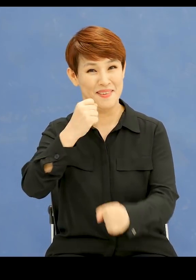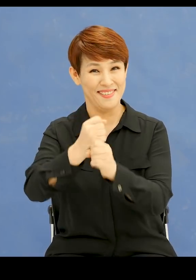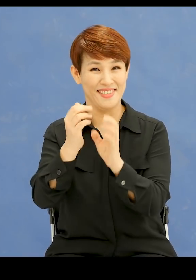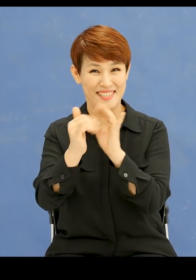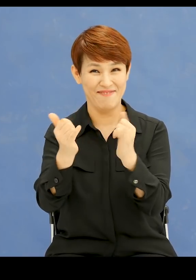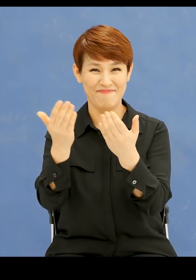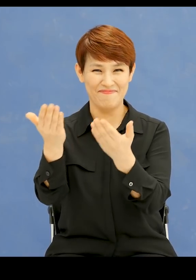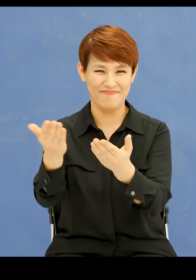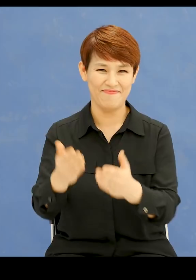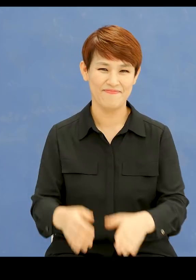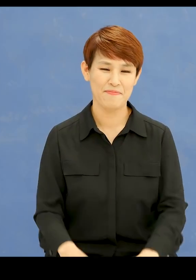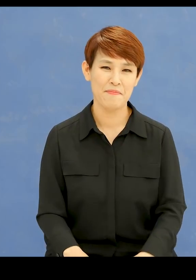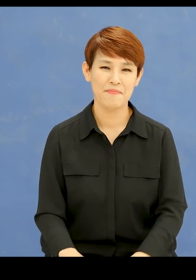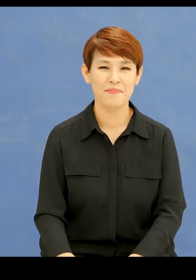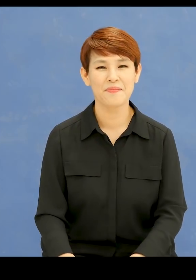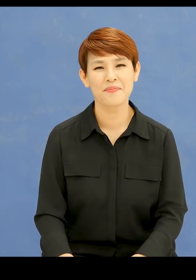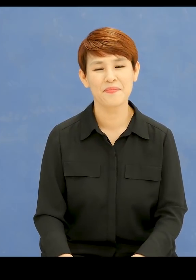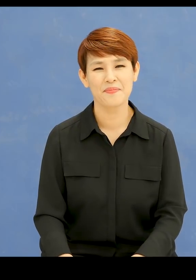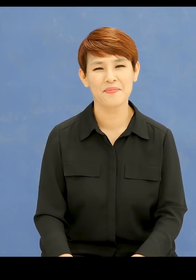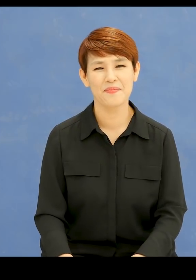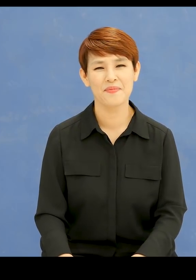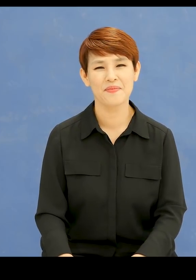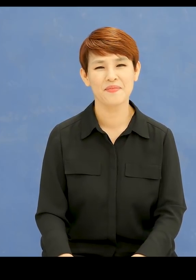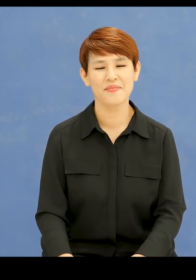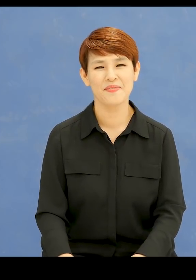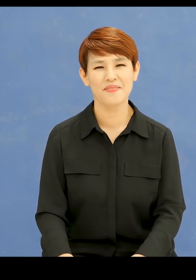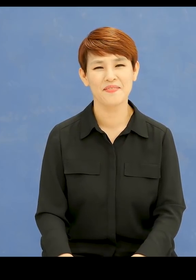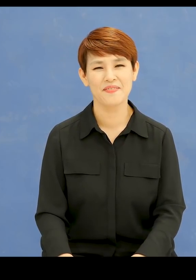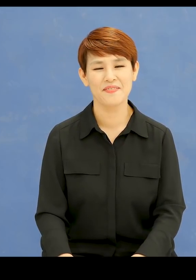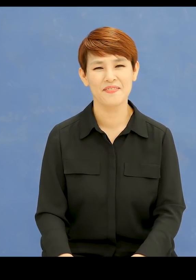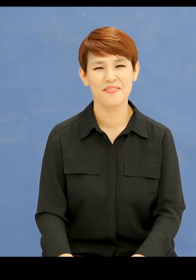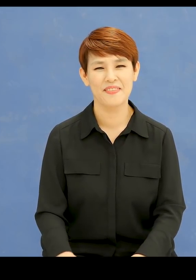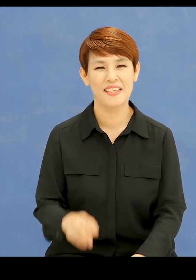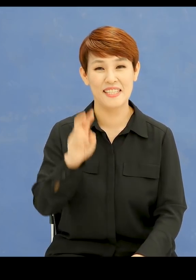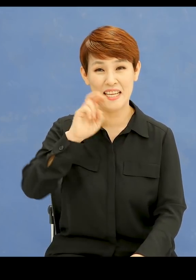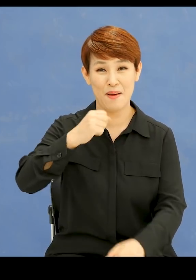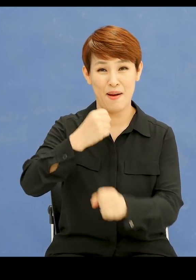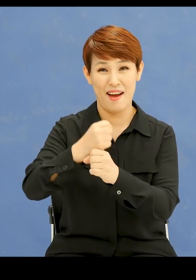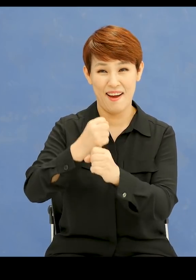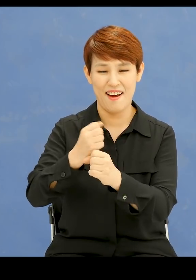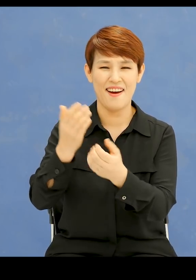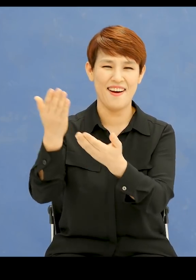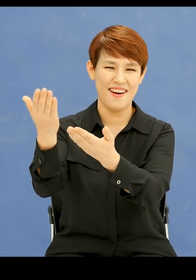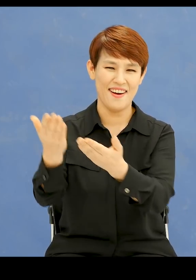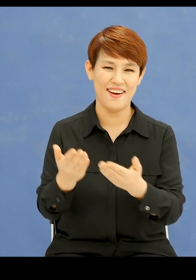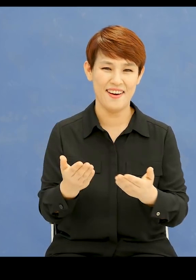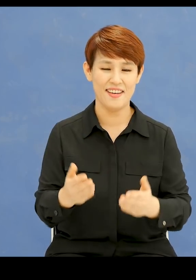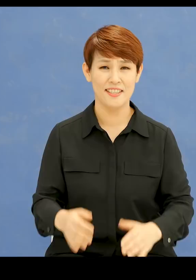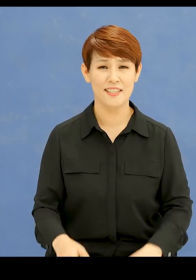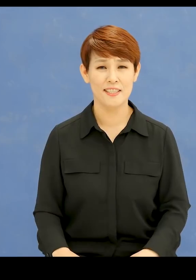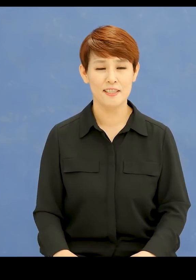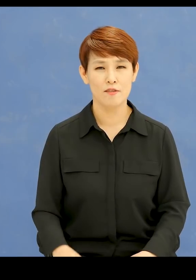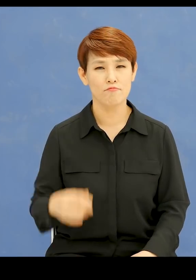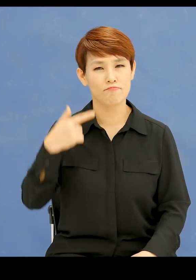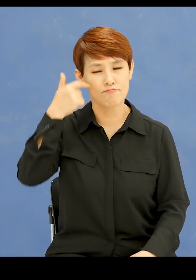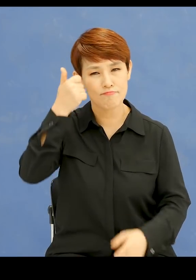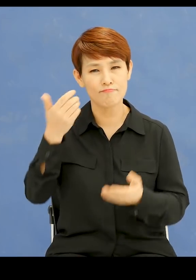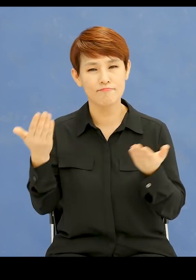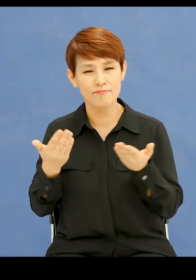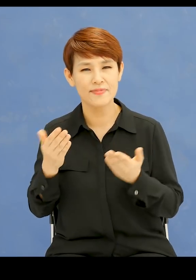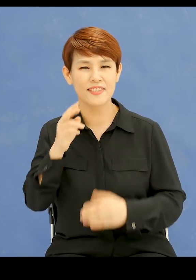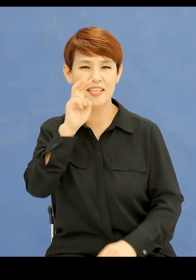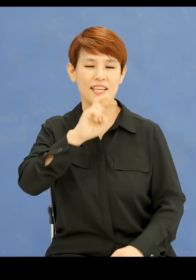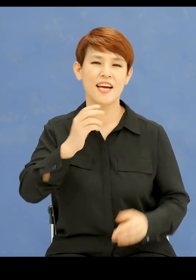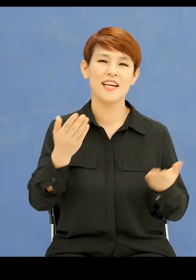작곡가. 안녕하세요. 저희가 늘 자주 부르는 찬양의 주인공을 모셨습니다. 네. 아까 이렇게까지 목회도 하시고